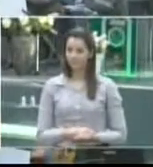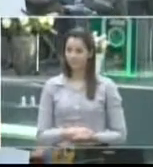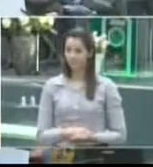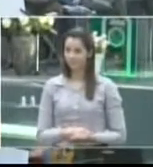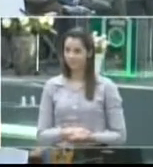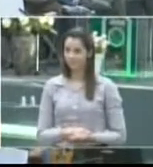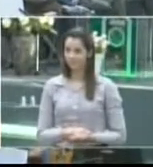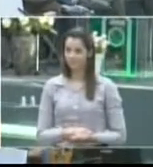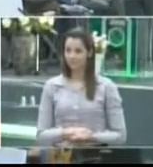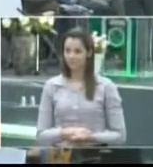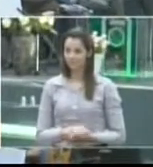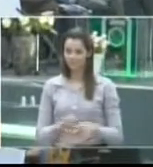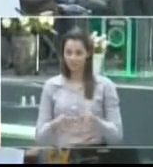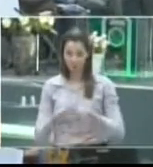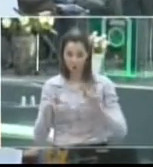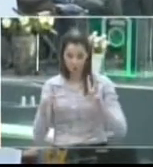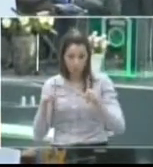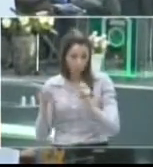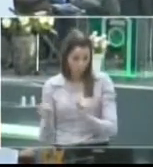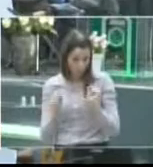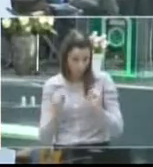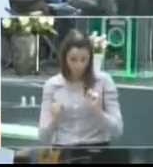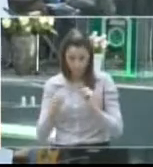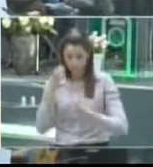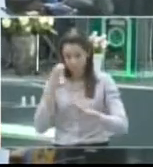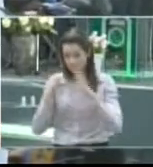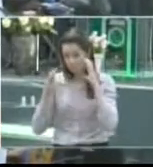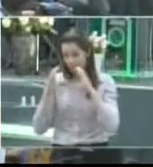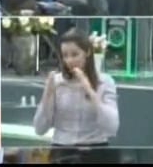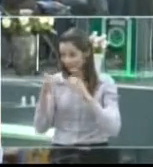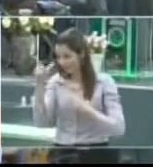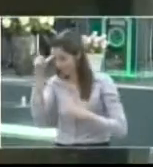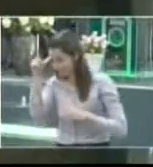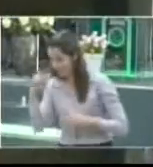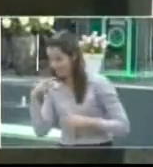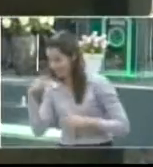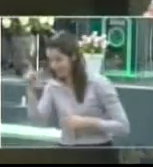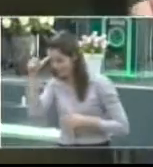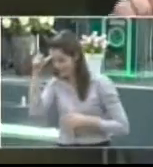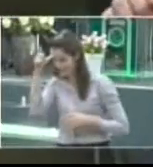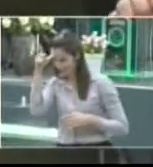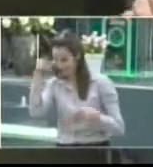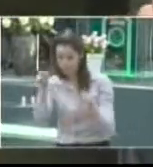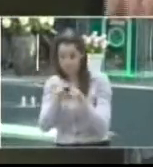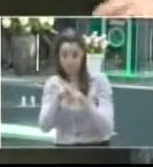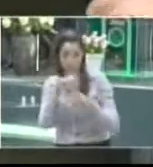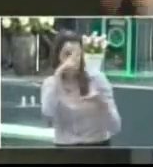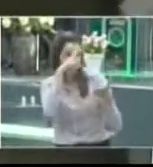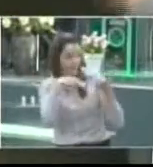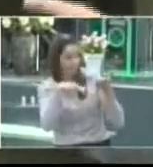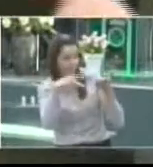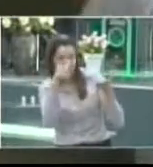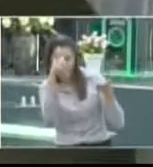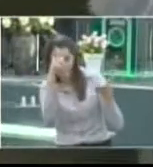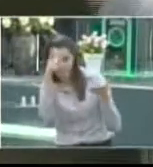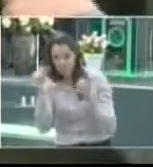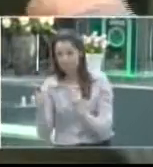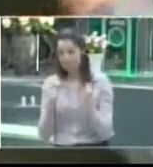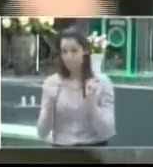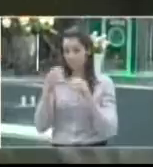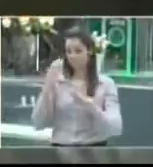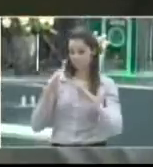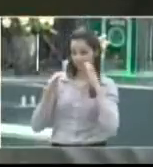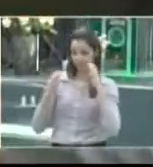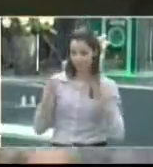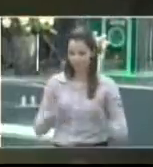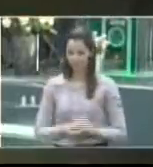können. Mas todos que puderem cantar em alemão aqui und auch Deutsch lesen können, e puder ler em alemão, die möchte ich bitten, auf Deutsch